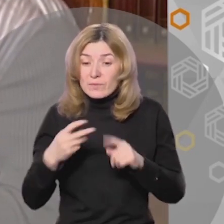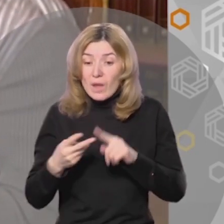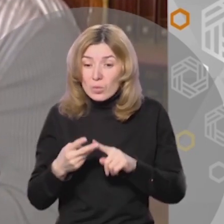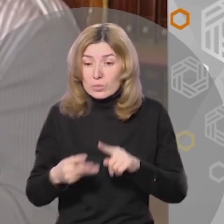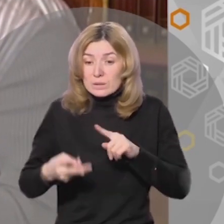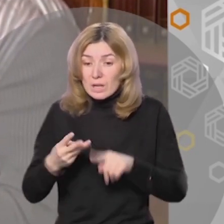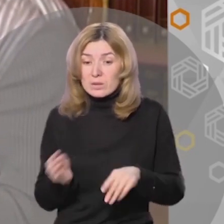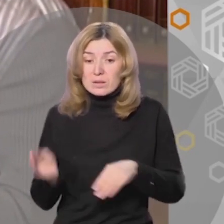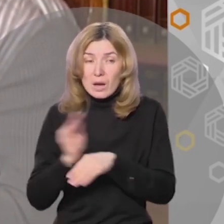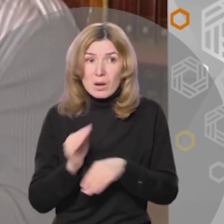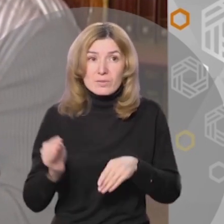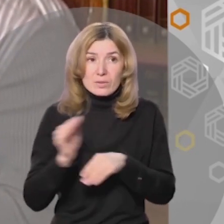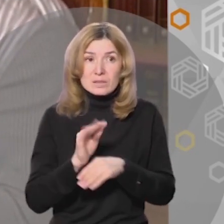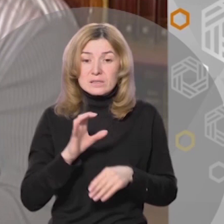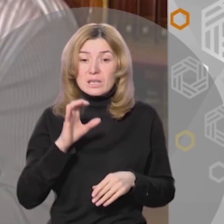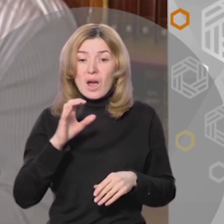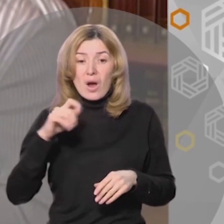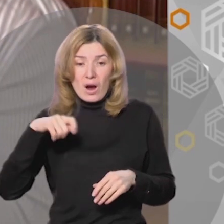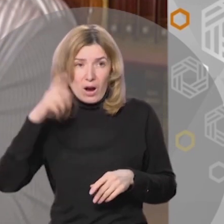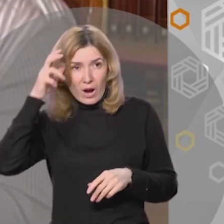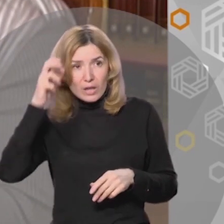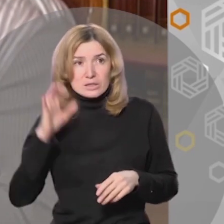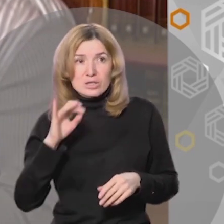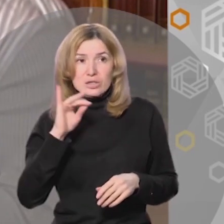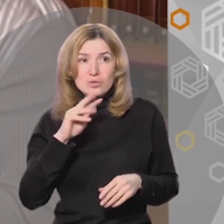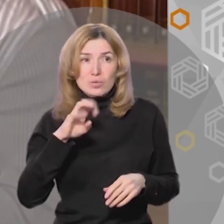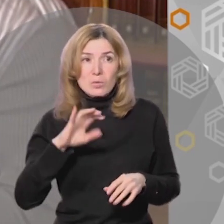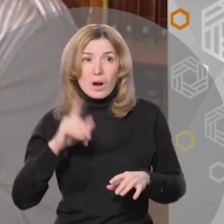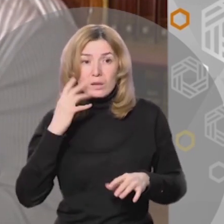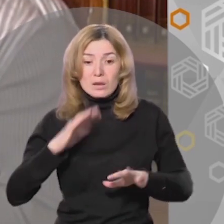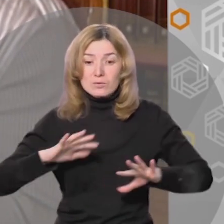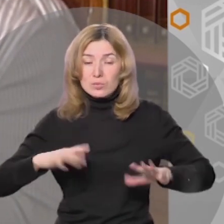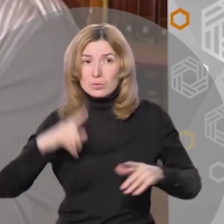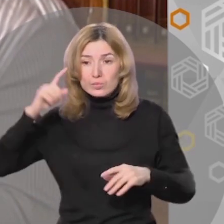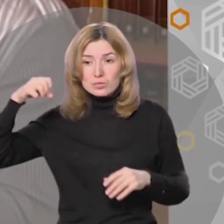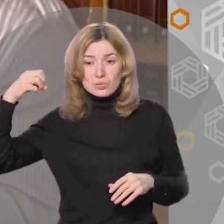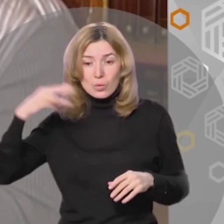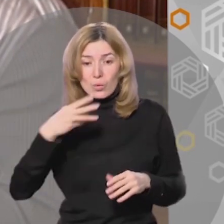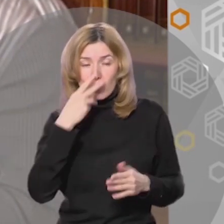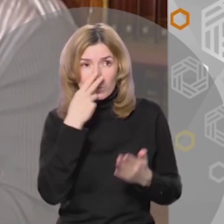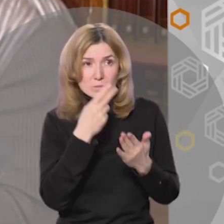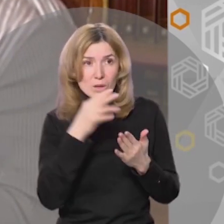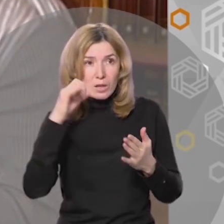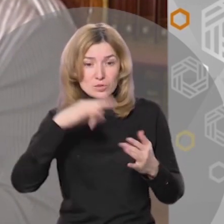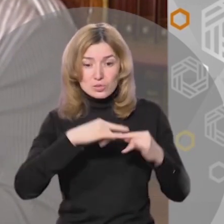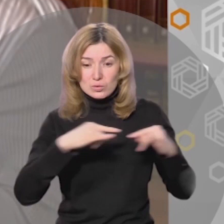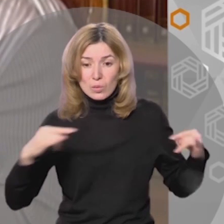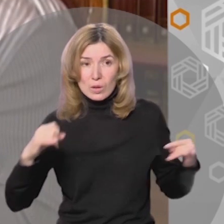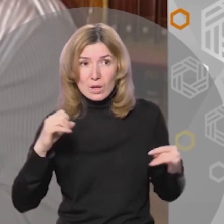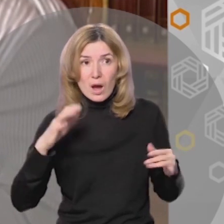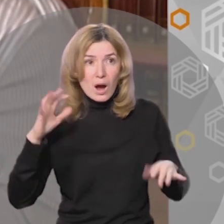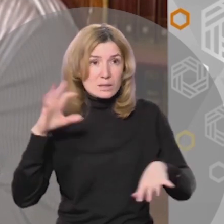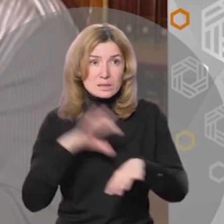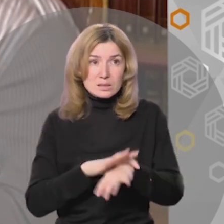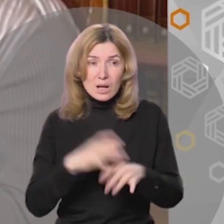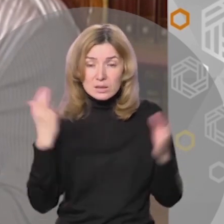к третьей тарелке овсянки с изюмом, когда вдруг случайный солнечный луч упал на стол и